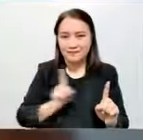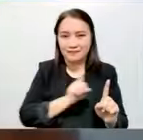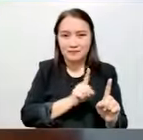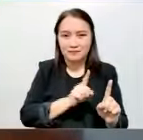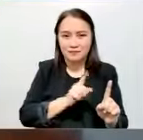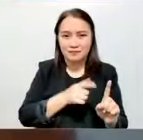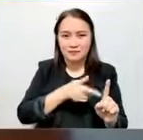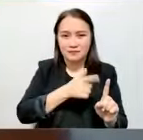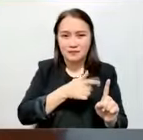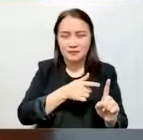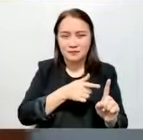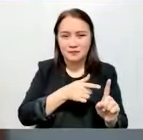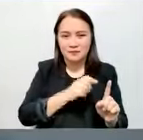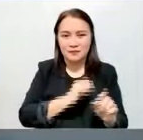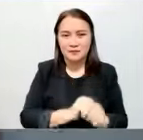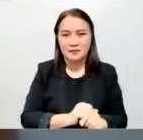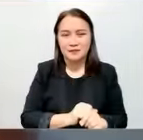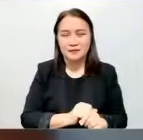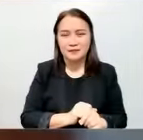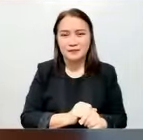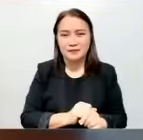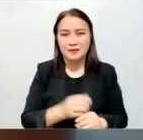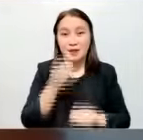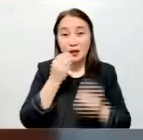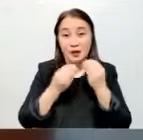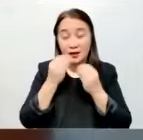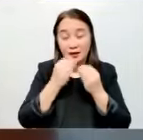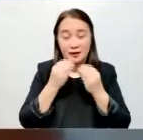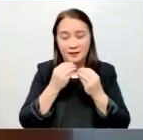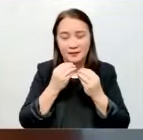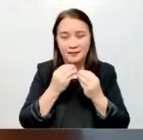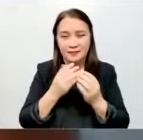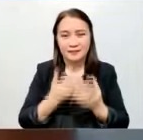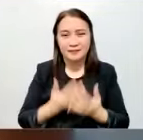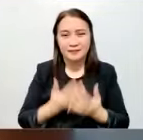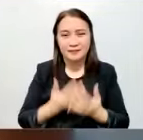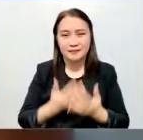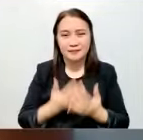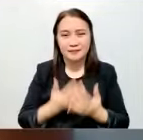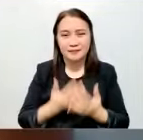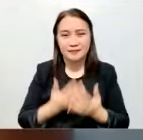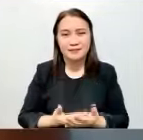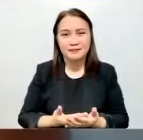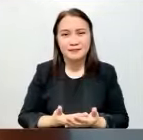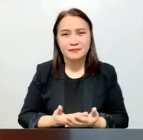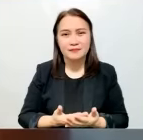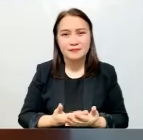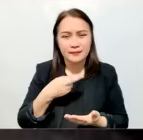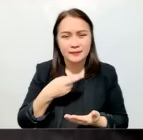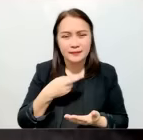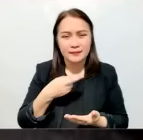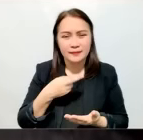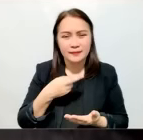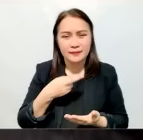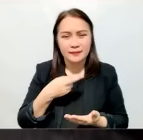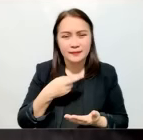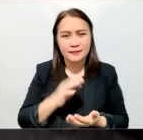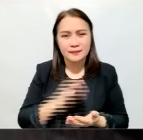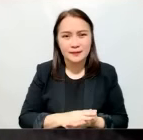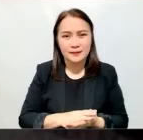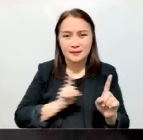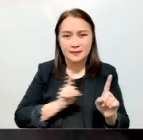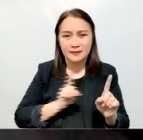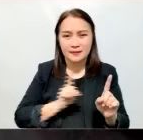iba, dumiretso sa aming kainan, kakain daw siya. Yung umorder pa lang siya ng kanin, yung